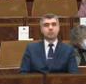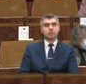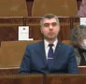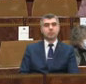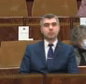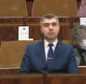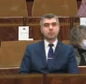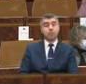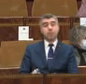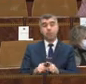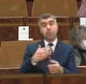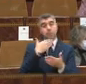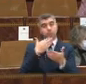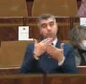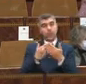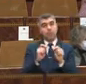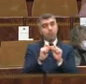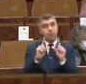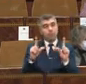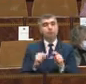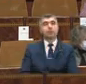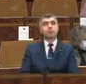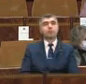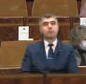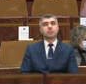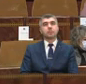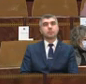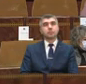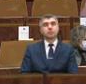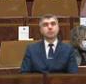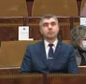على الايضاحات اكدتم السيد الوزير.